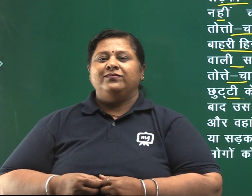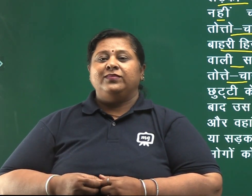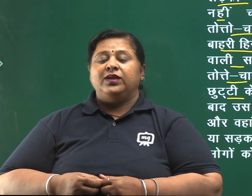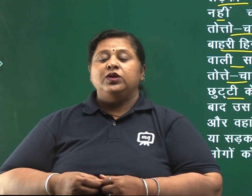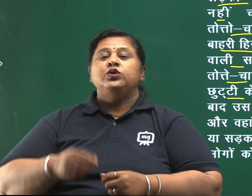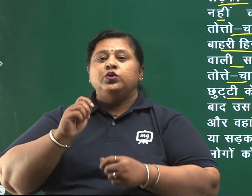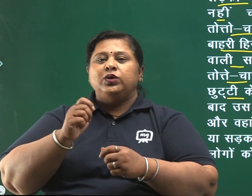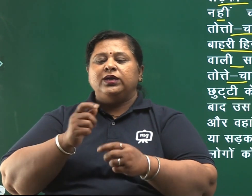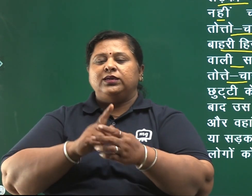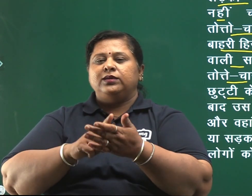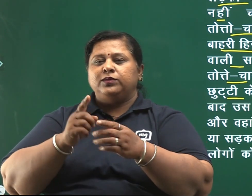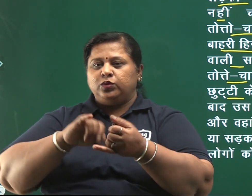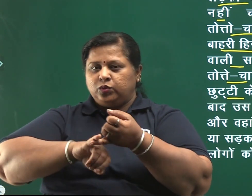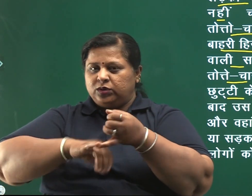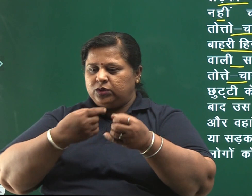छुट्टी के समय